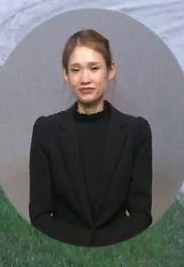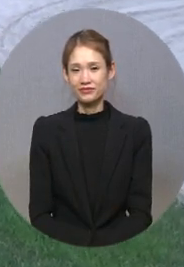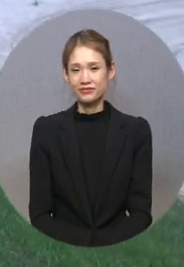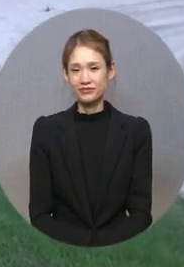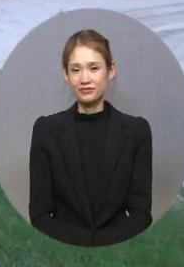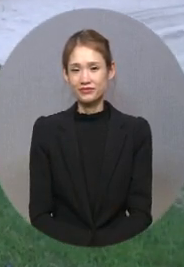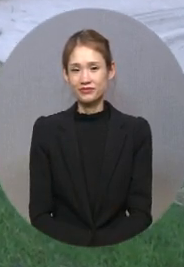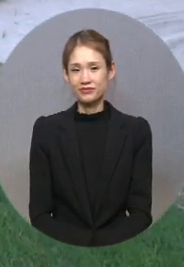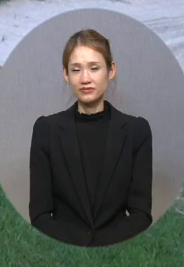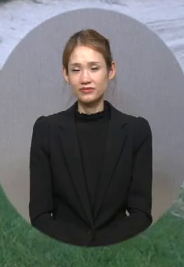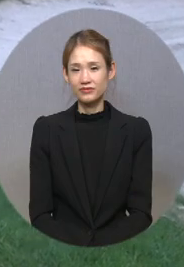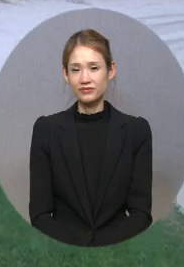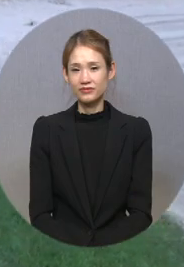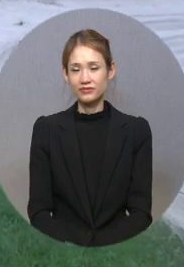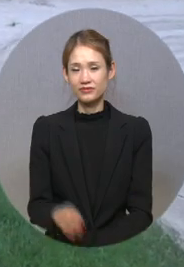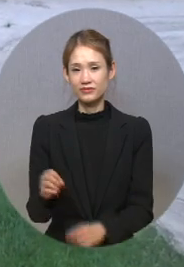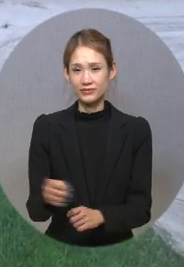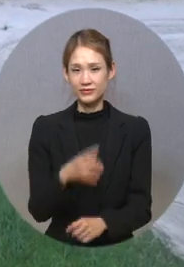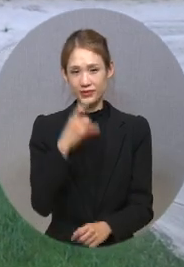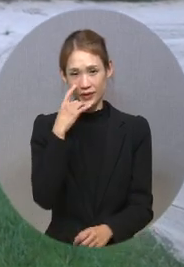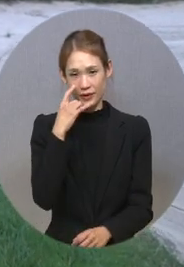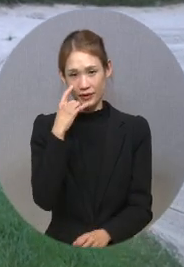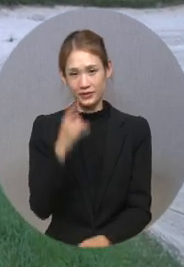찍어주마. 은서 찍어줘.